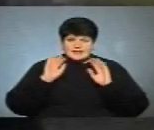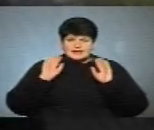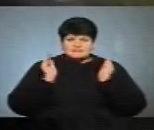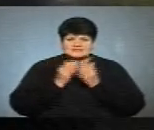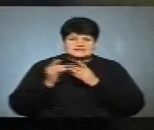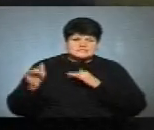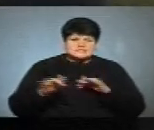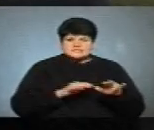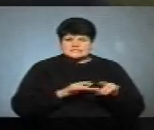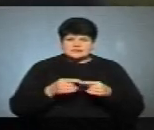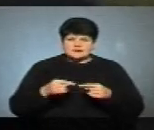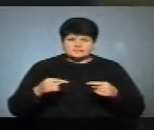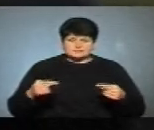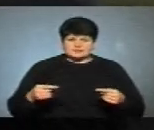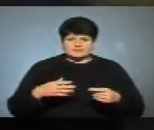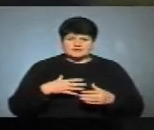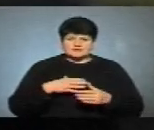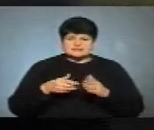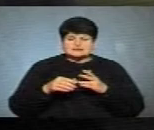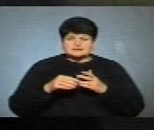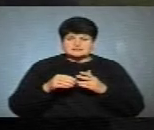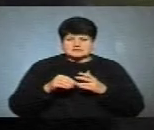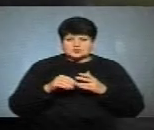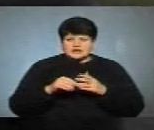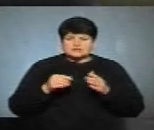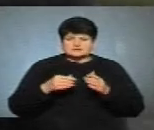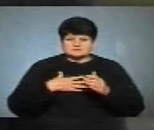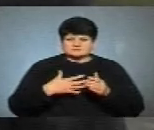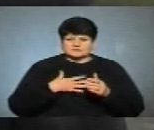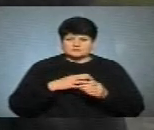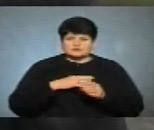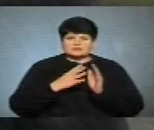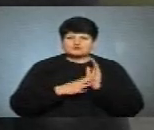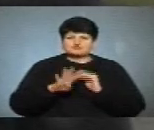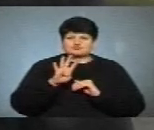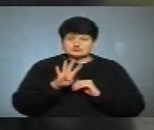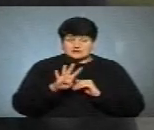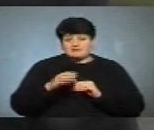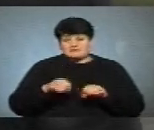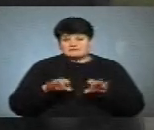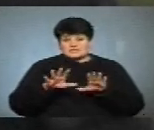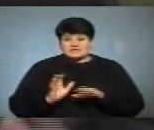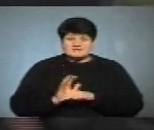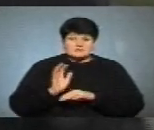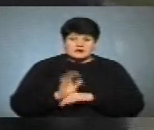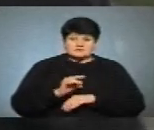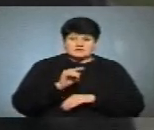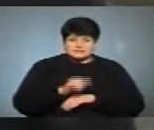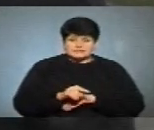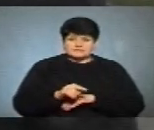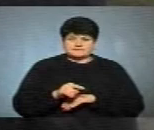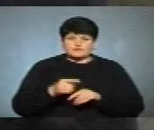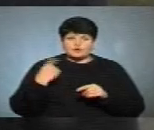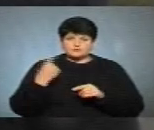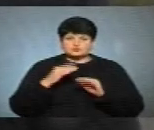заходи. Сатурація підвищилася до 94 і вирішили відправити її на третинний рівень